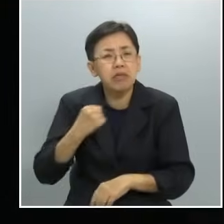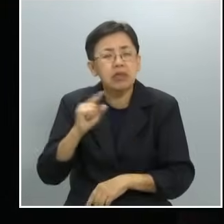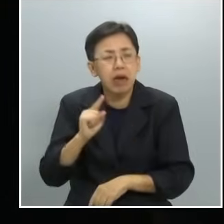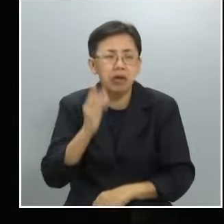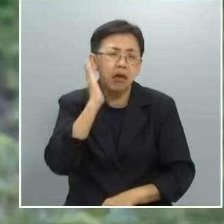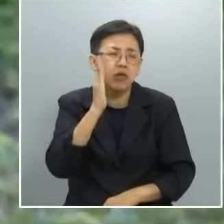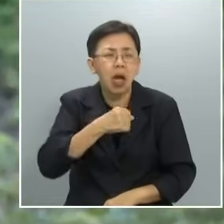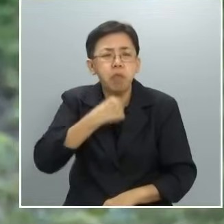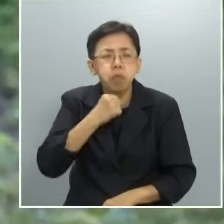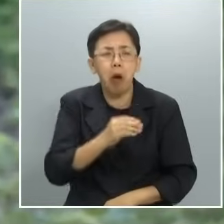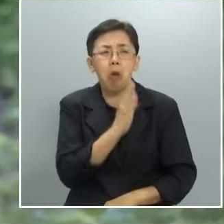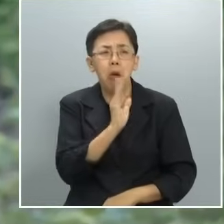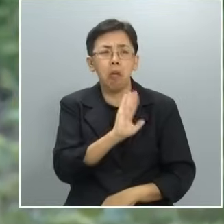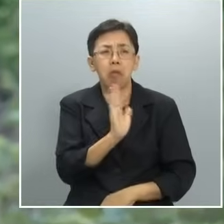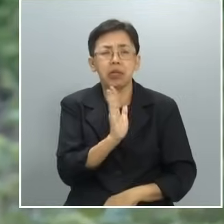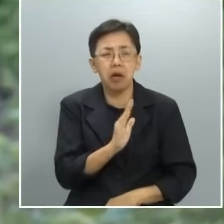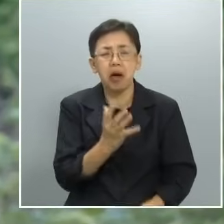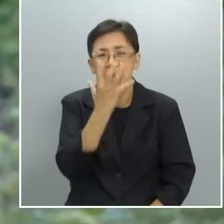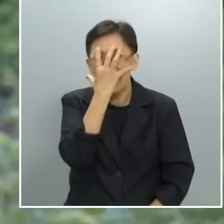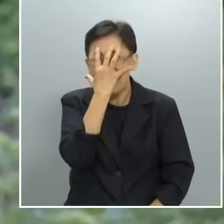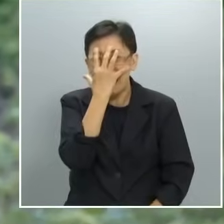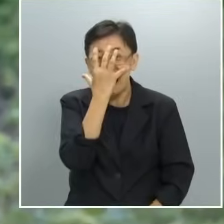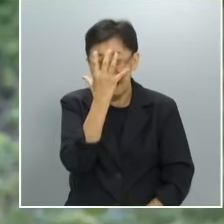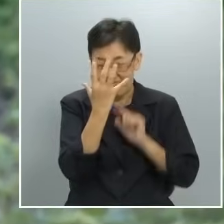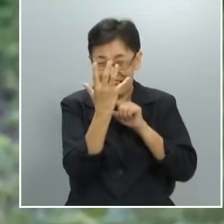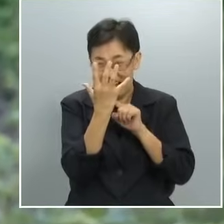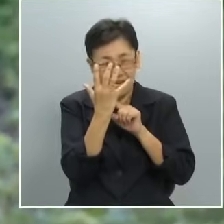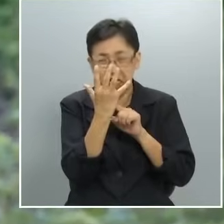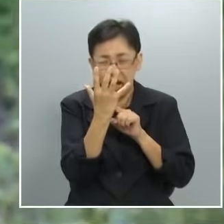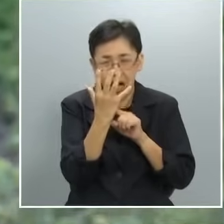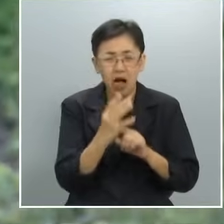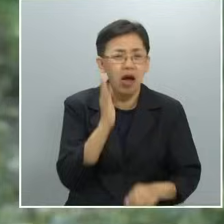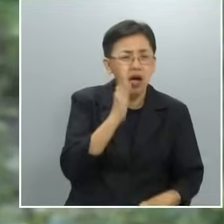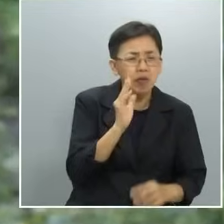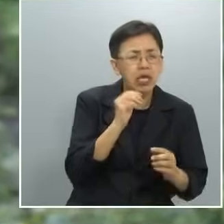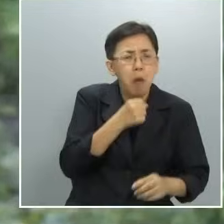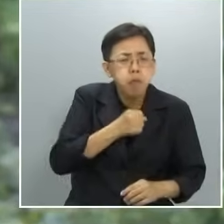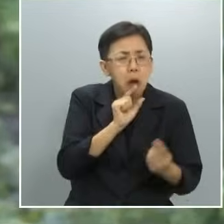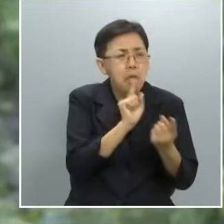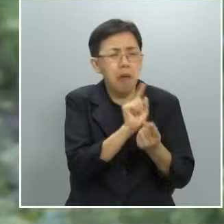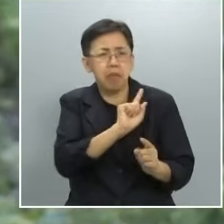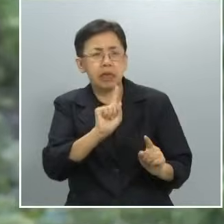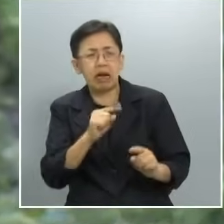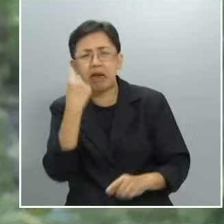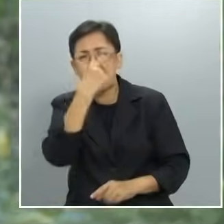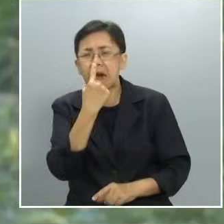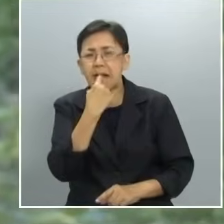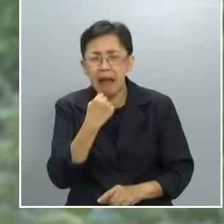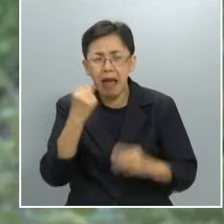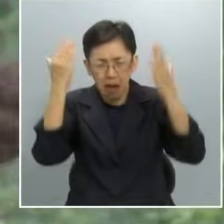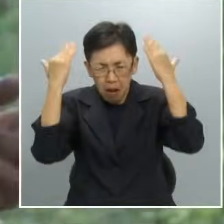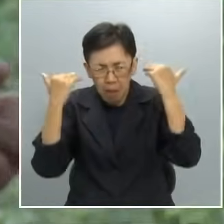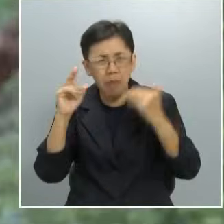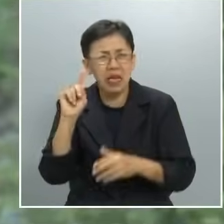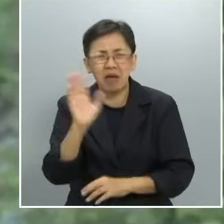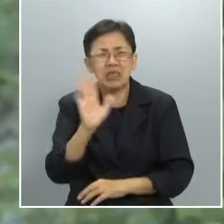กหกหน้ากากที่ผู้ใหญ่บ้านเจอมันไม่เหมือนกับกระสือที่ลุงเจอแล้วหน้ากากมันหน้าแดงๆผมเขียวขนาดนั้นมันเป็น